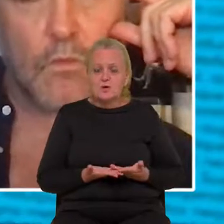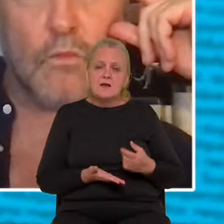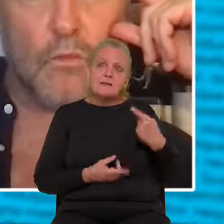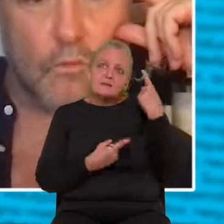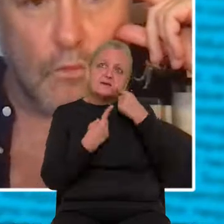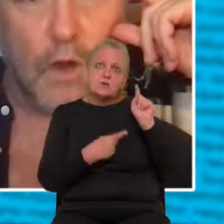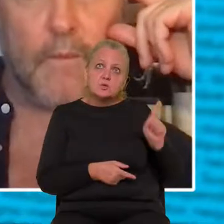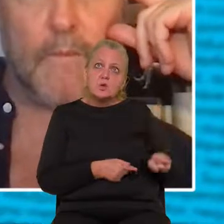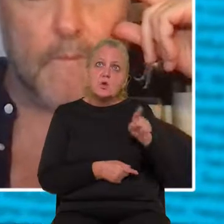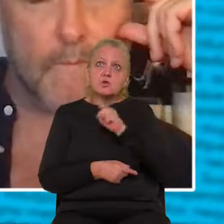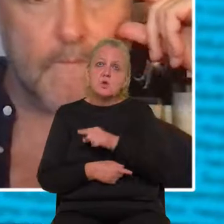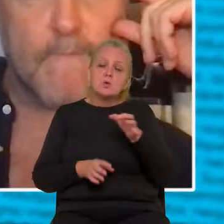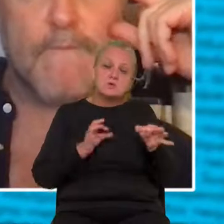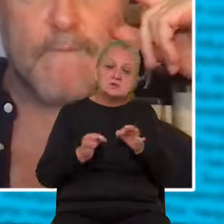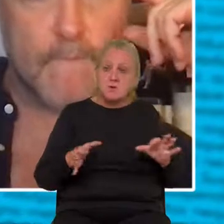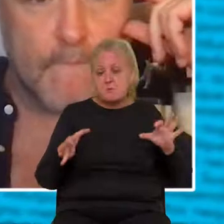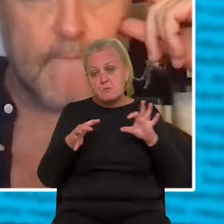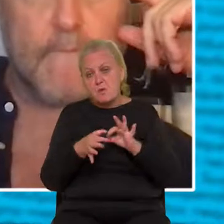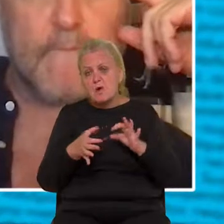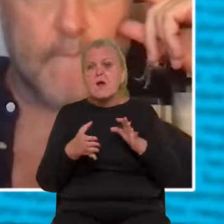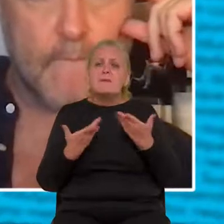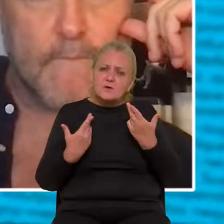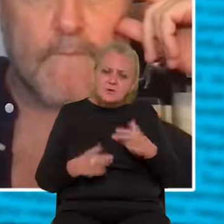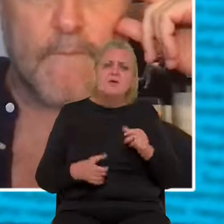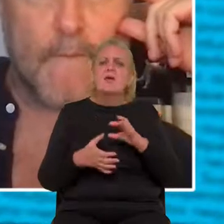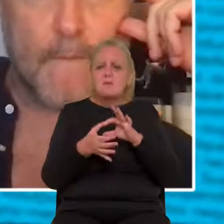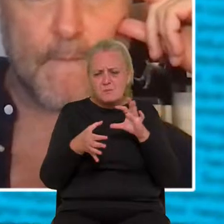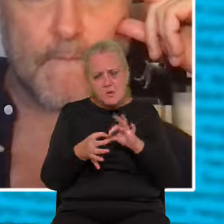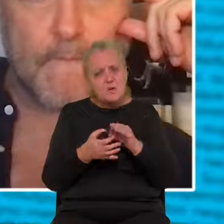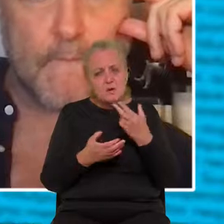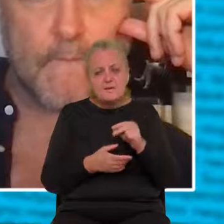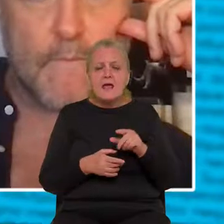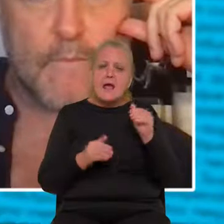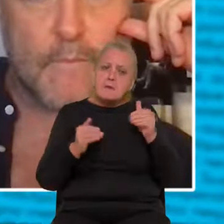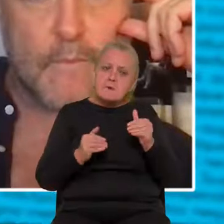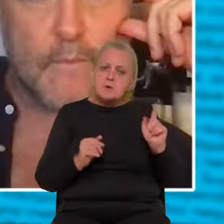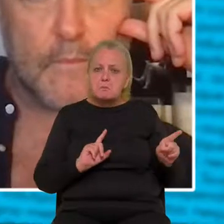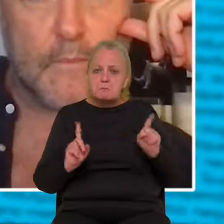nie łączą się, bo się nie łączą, ale czy nie mają jakiś paralel?